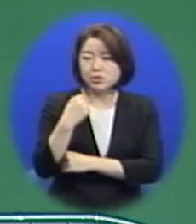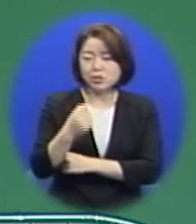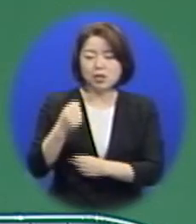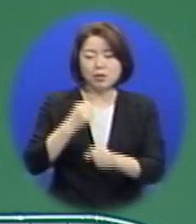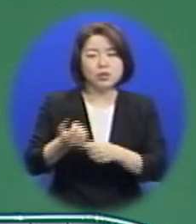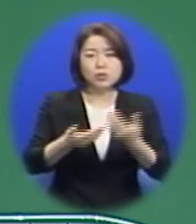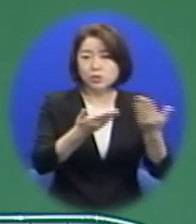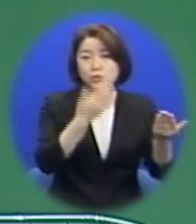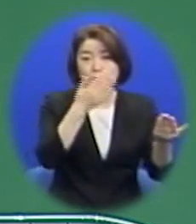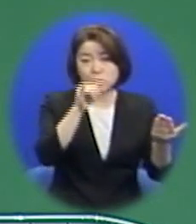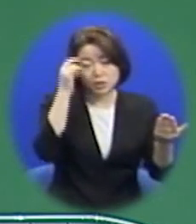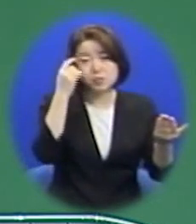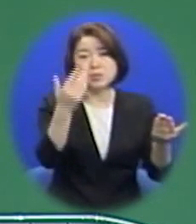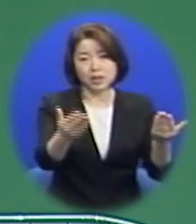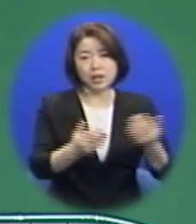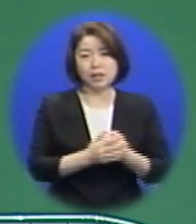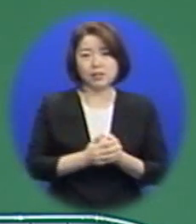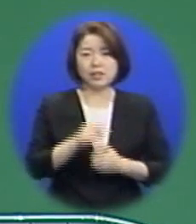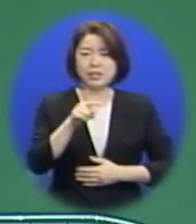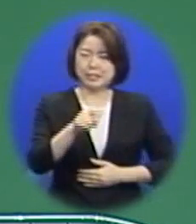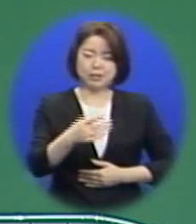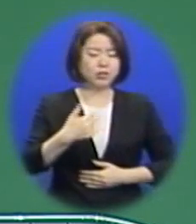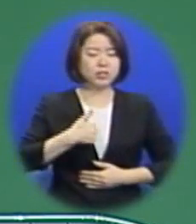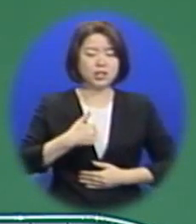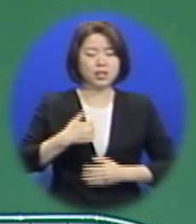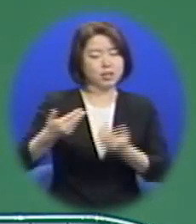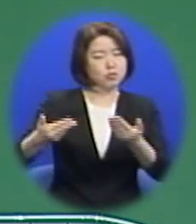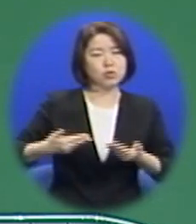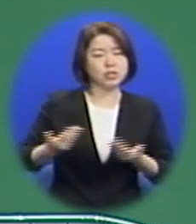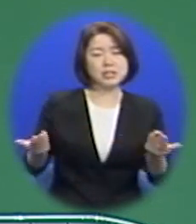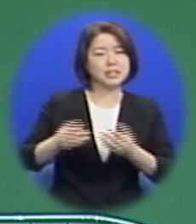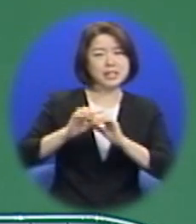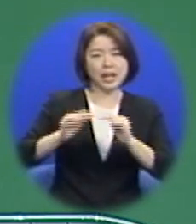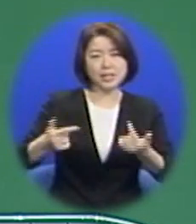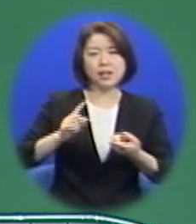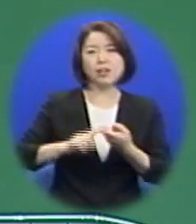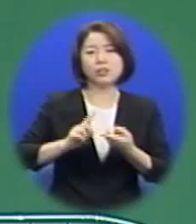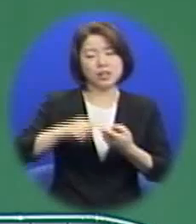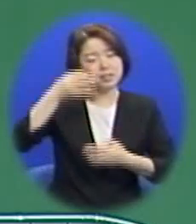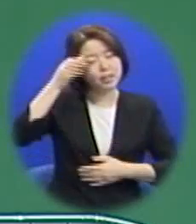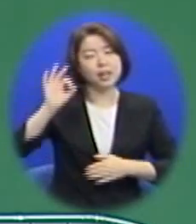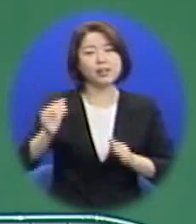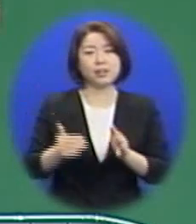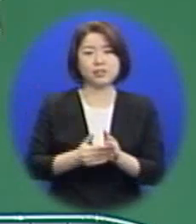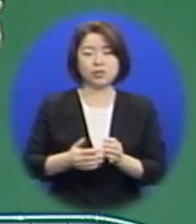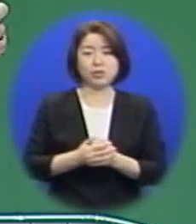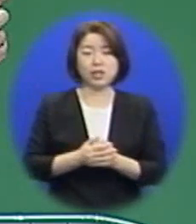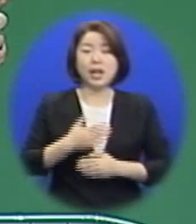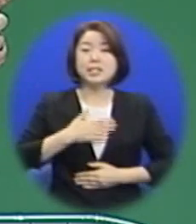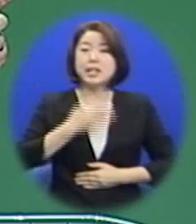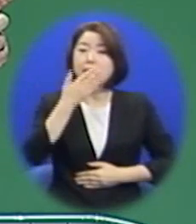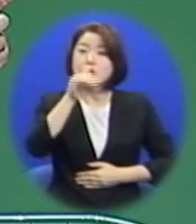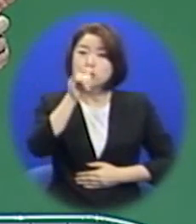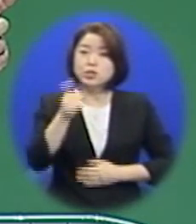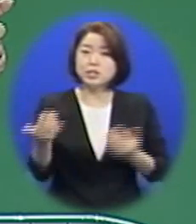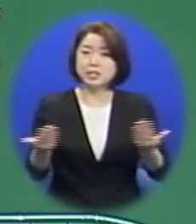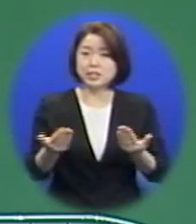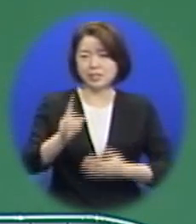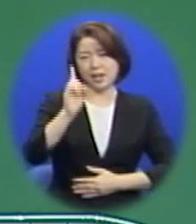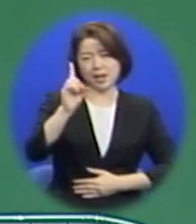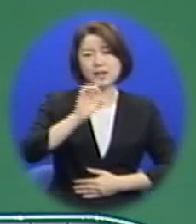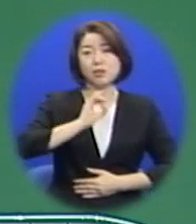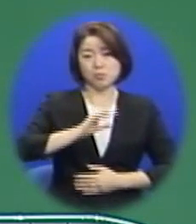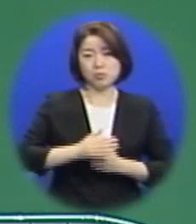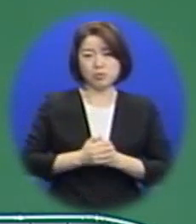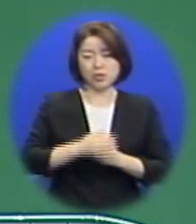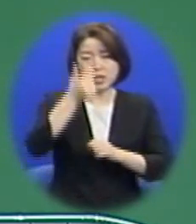있겠어요? 그건 저에게 주어진 일이 아니라는 걸 깨달았습니다. 제가 할 수 있는 일은 하나밖에 없었어요.